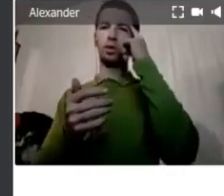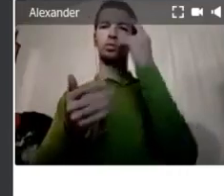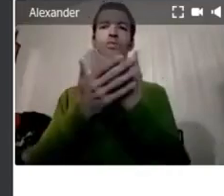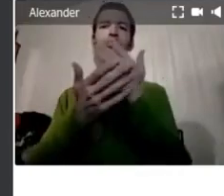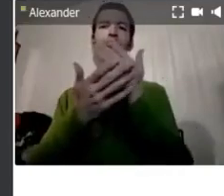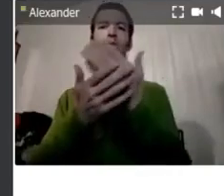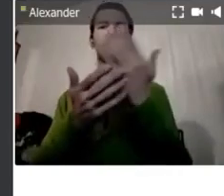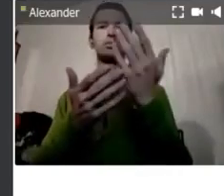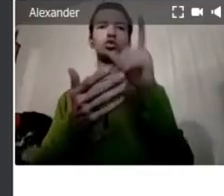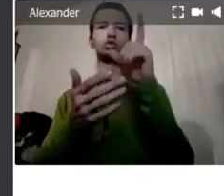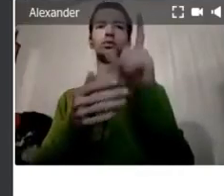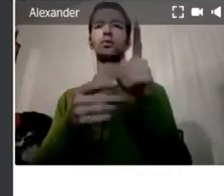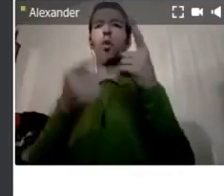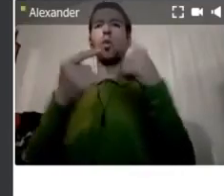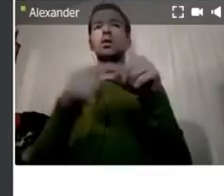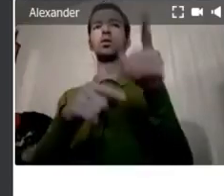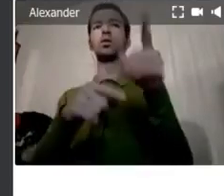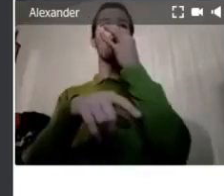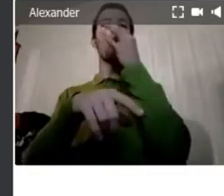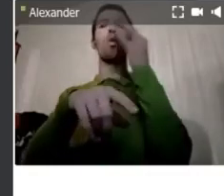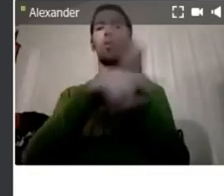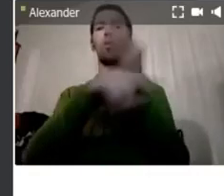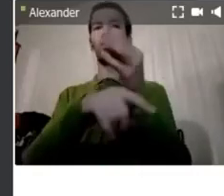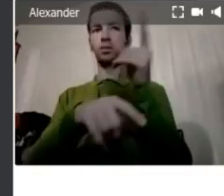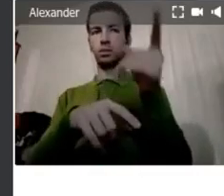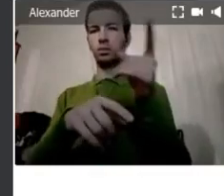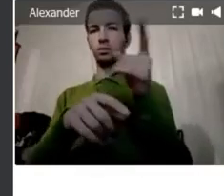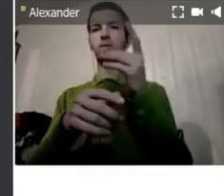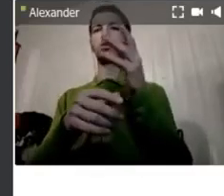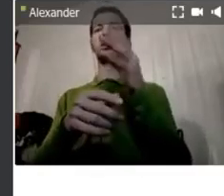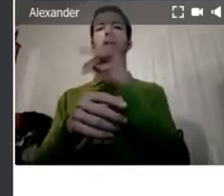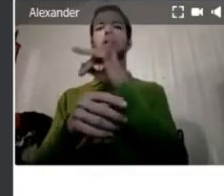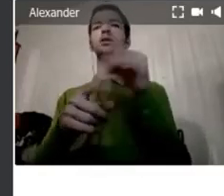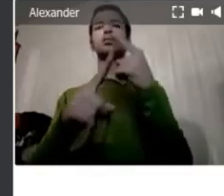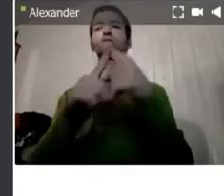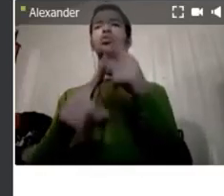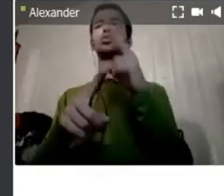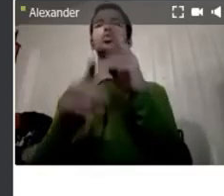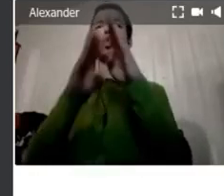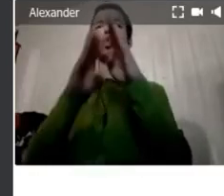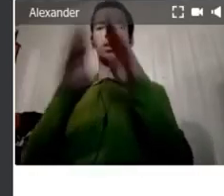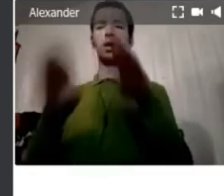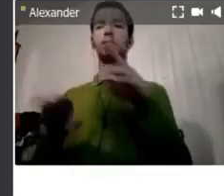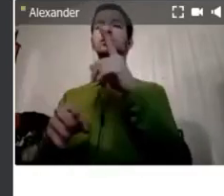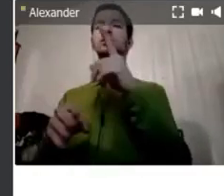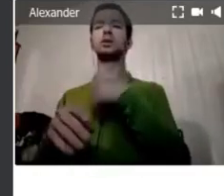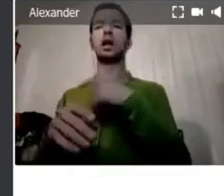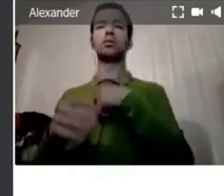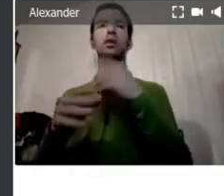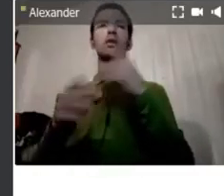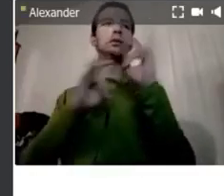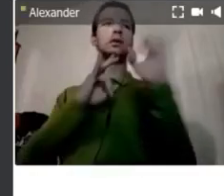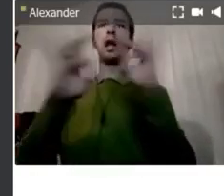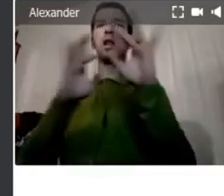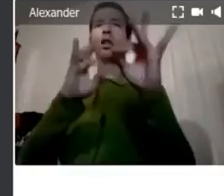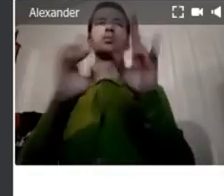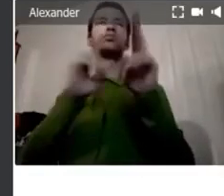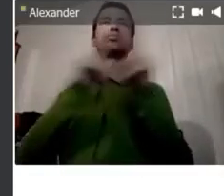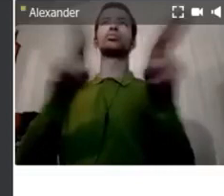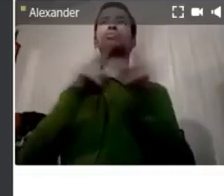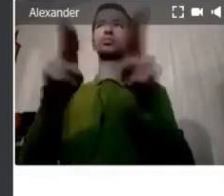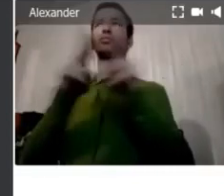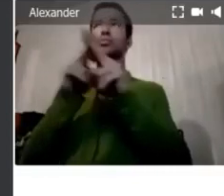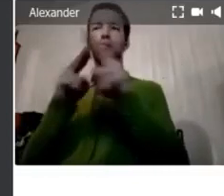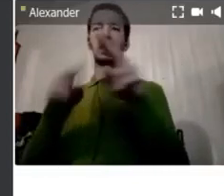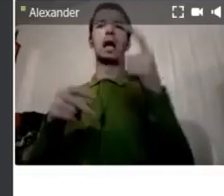этого как можно дальше. Значит, что у нас? У нас ценные